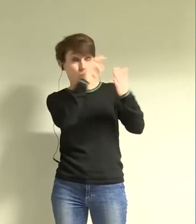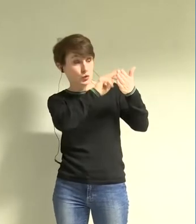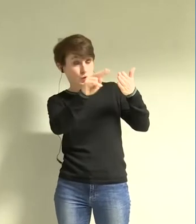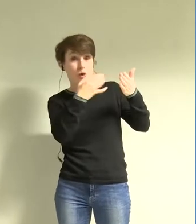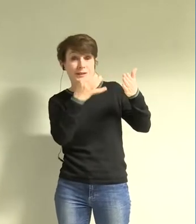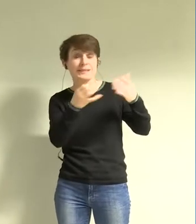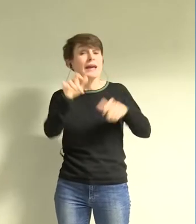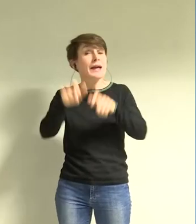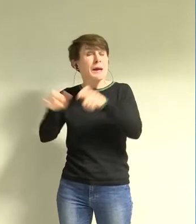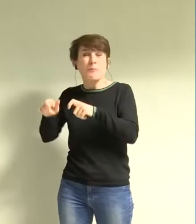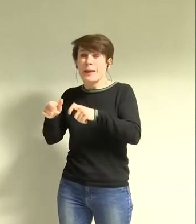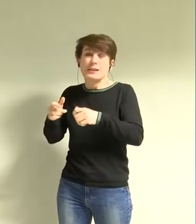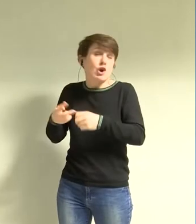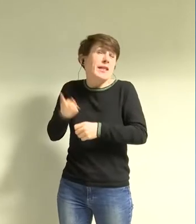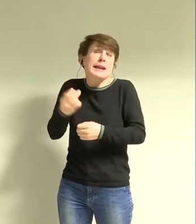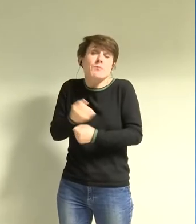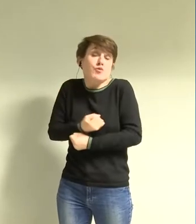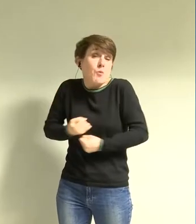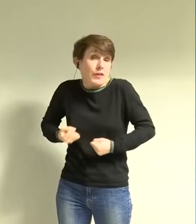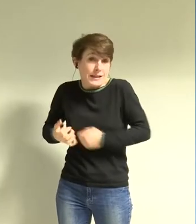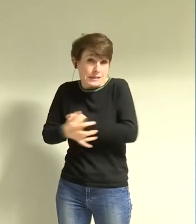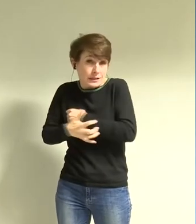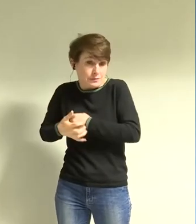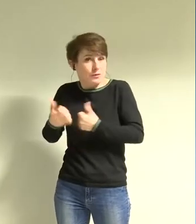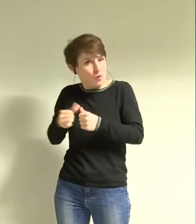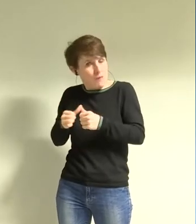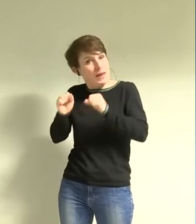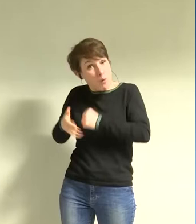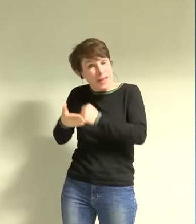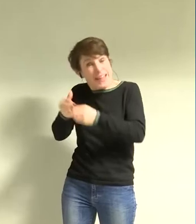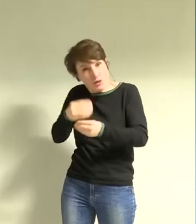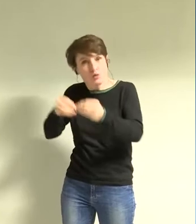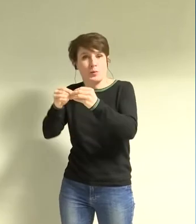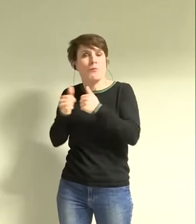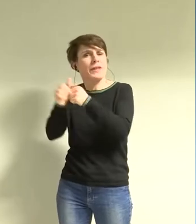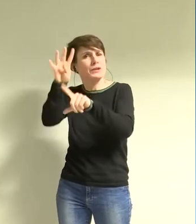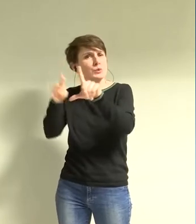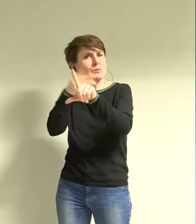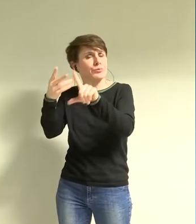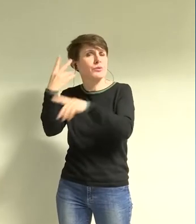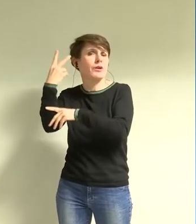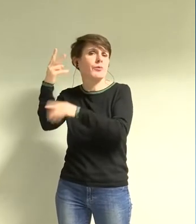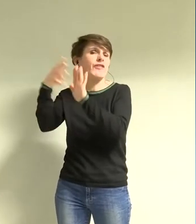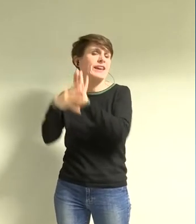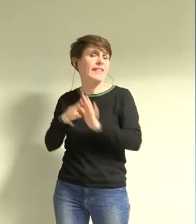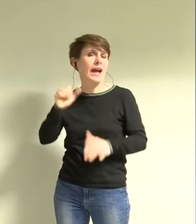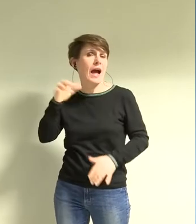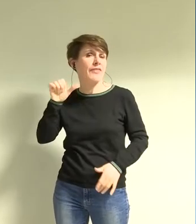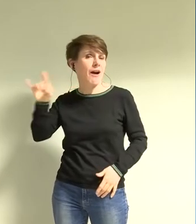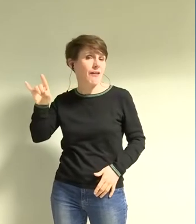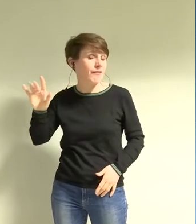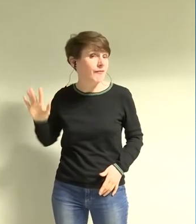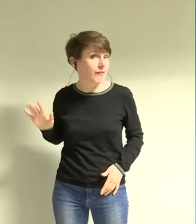les plus modestes par des aides individuelles selon les plafonds de ressources définies par l'anah donc pour le moment les restes à charge n'est pas